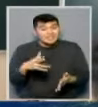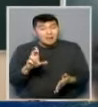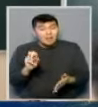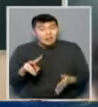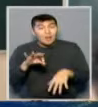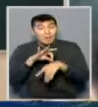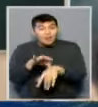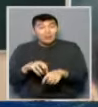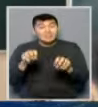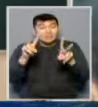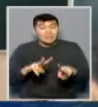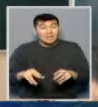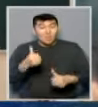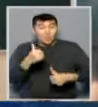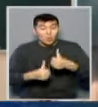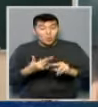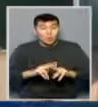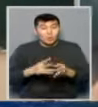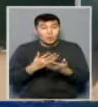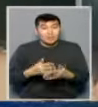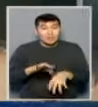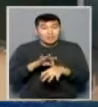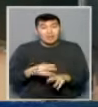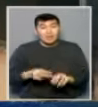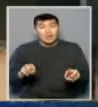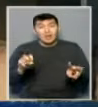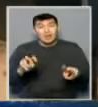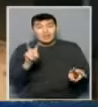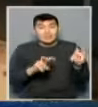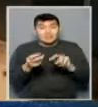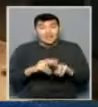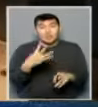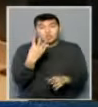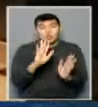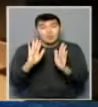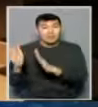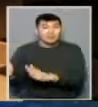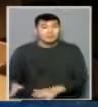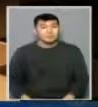баллов проходят специальный конкурс там абитуриенты проходят тестирование по четырем направлениям